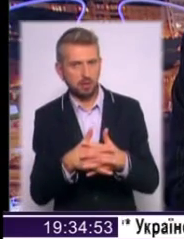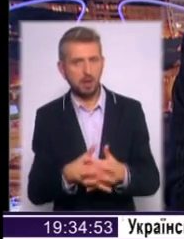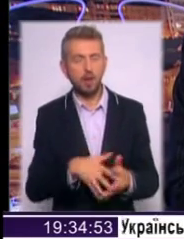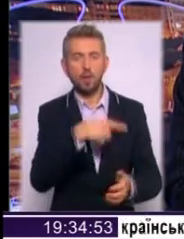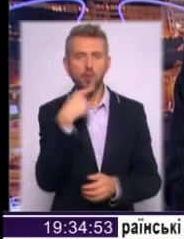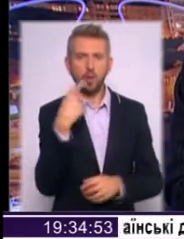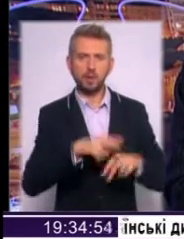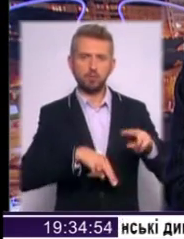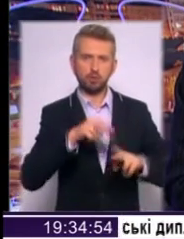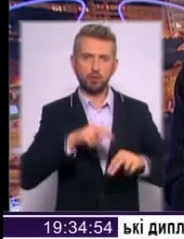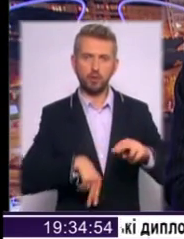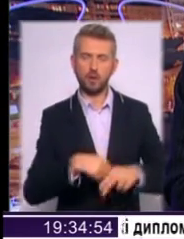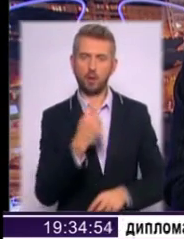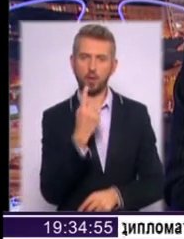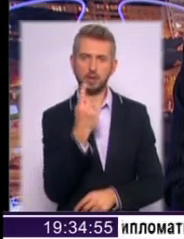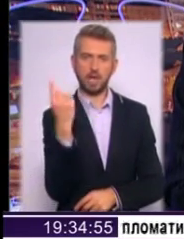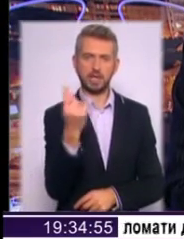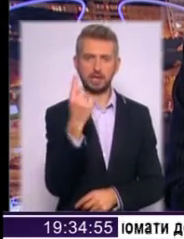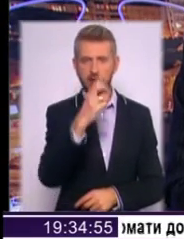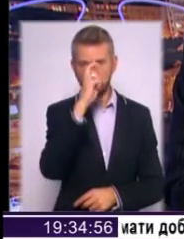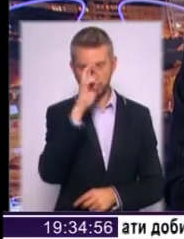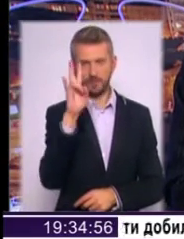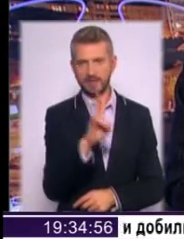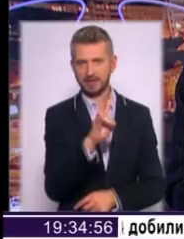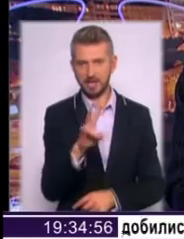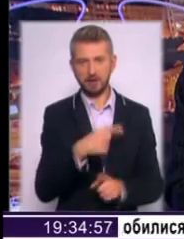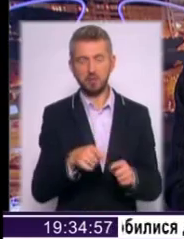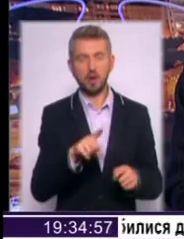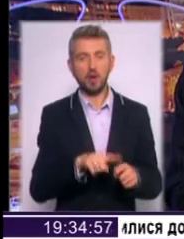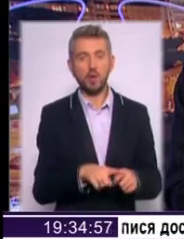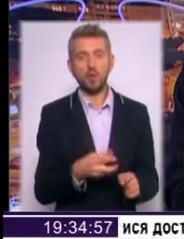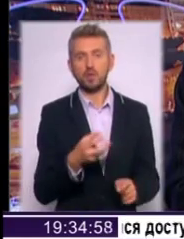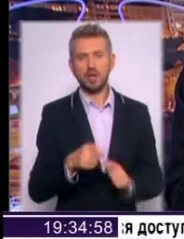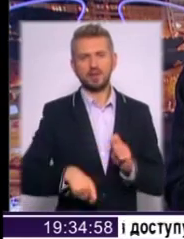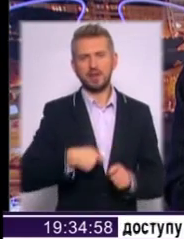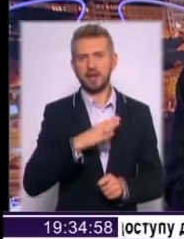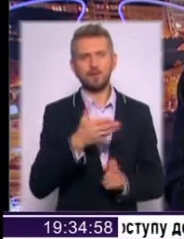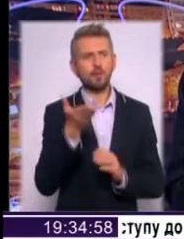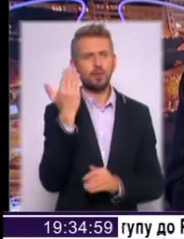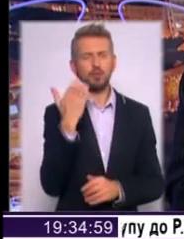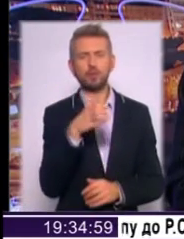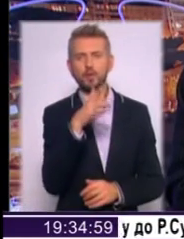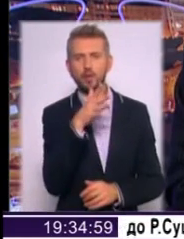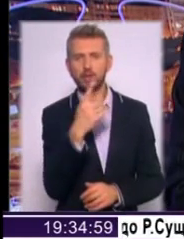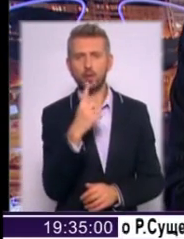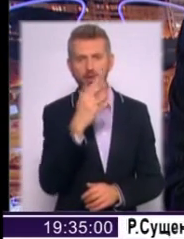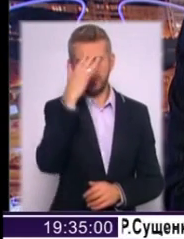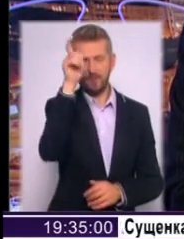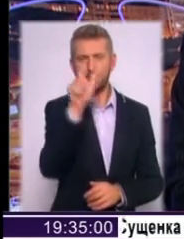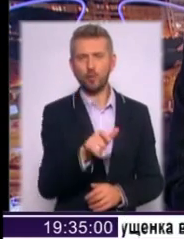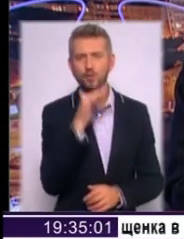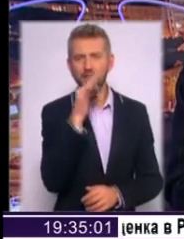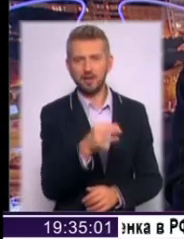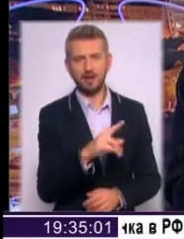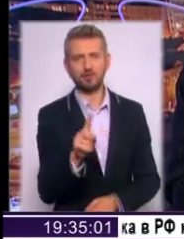Росії будується одна єдина державна церква, про яку ще не даремно ще в минулому столітті один філософ сказав,